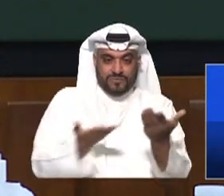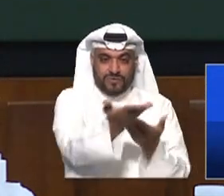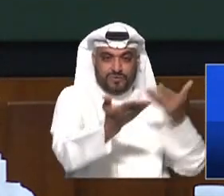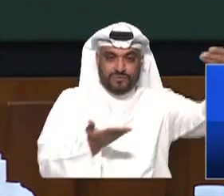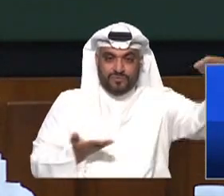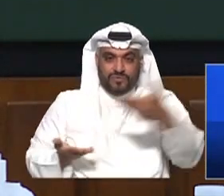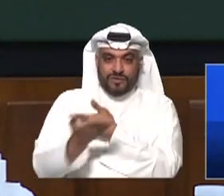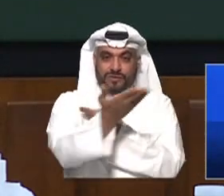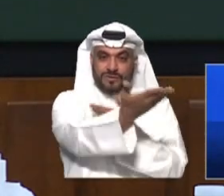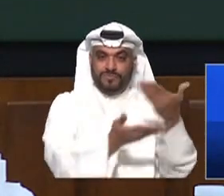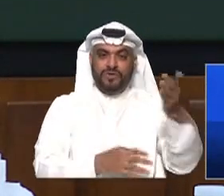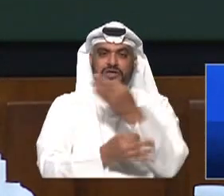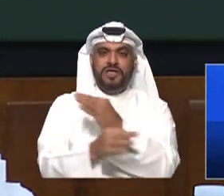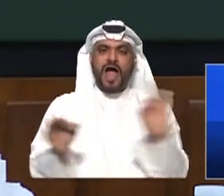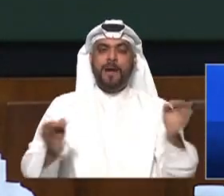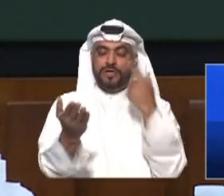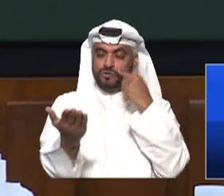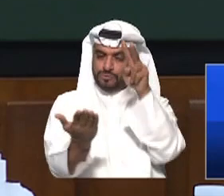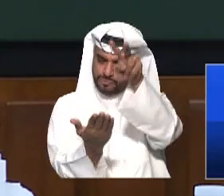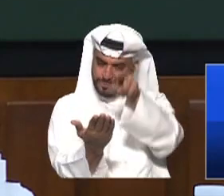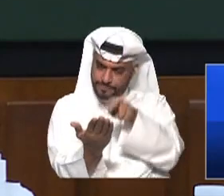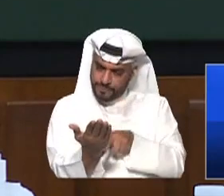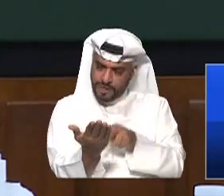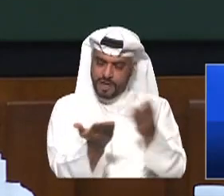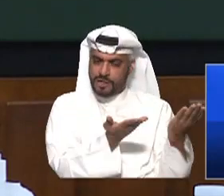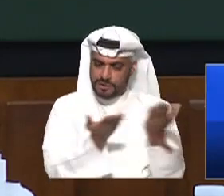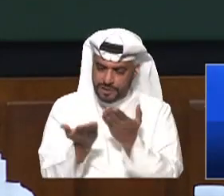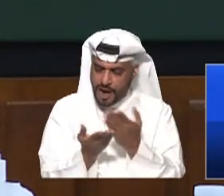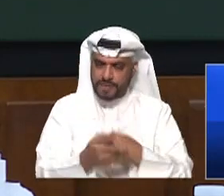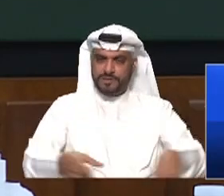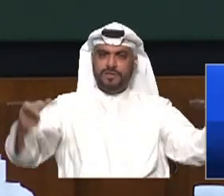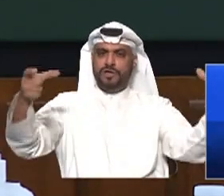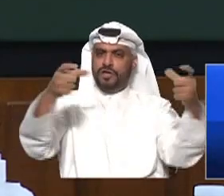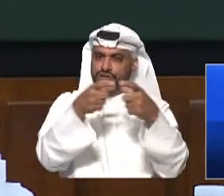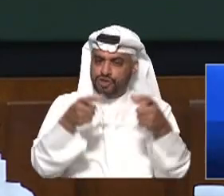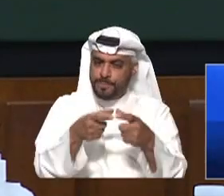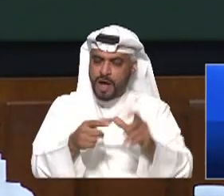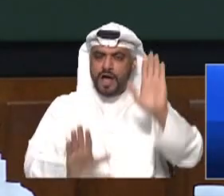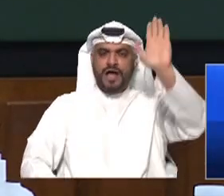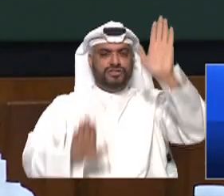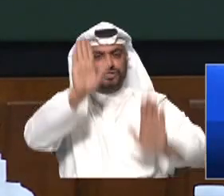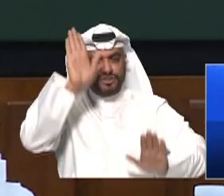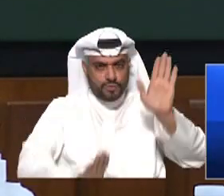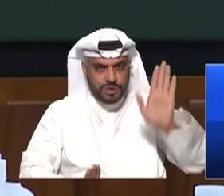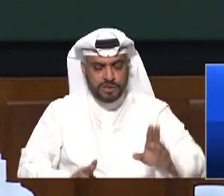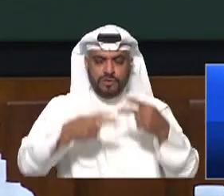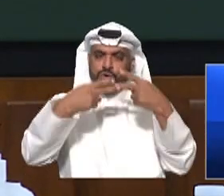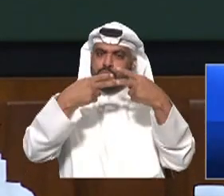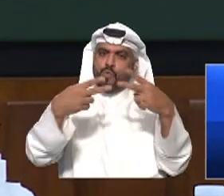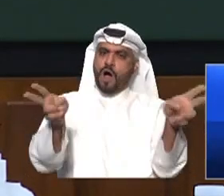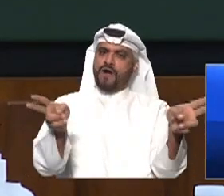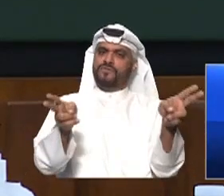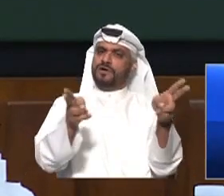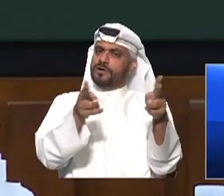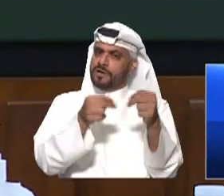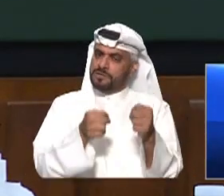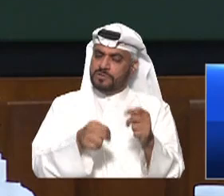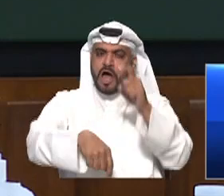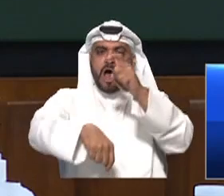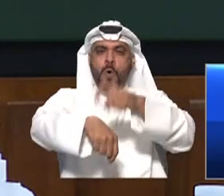فيها ويحيلها للدراسة بحسب الأصول وحسب الأحوال المعنية في هذه المعاملة، فبالتالي يقصر من